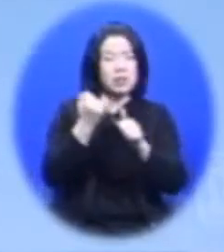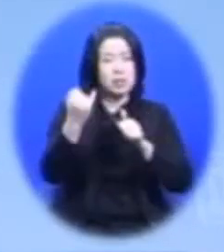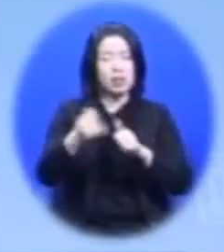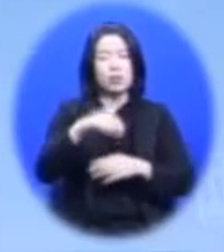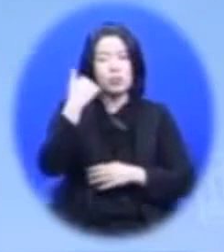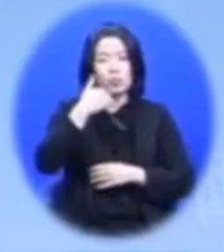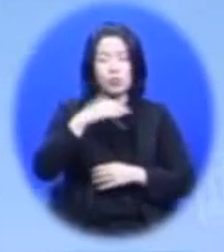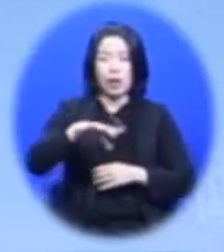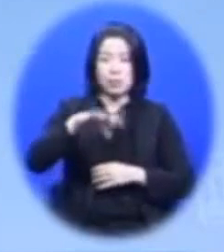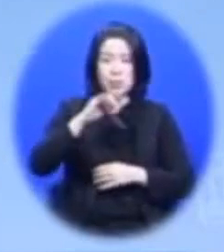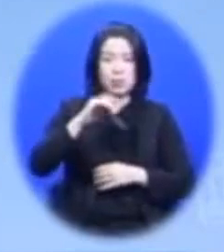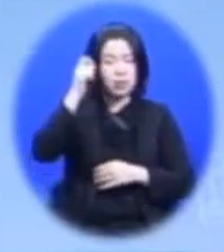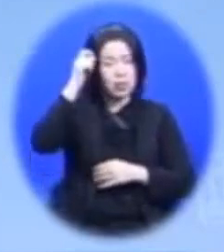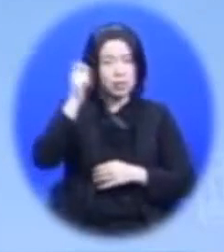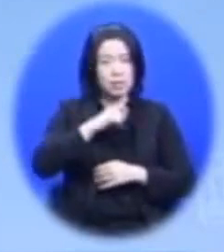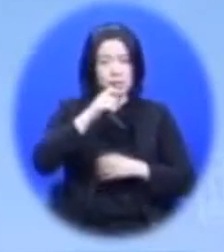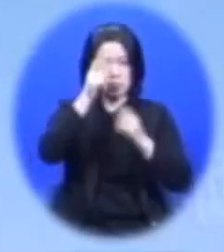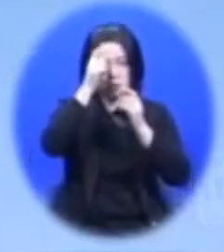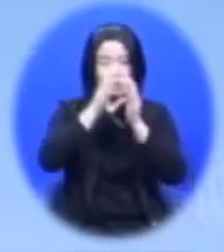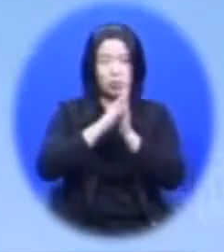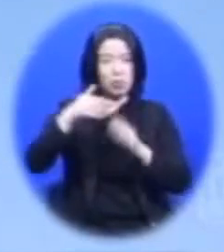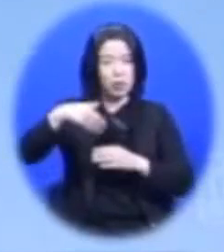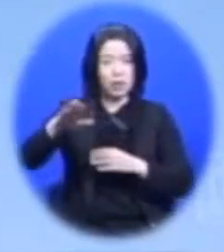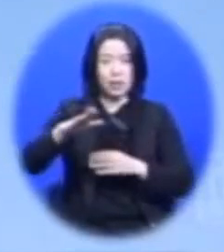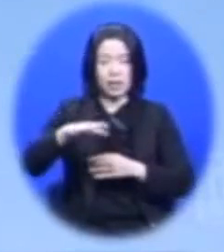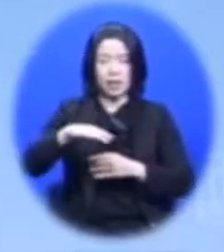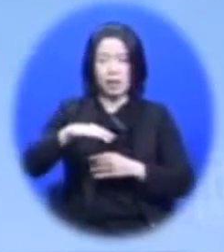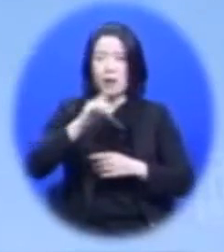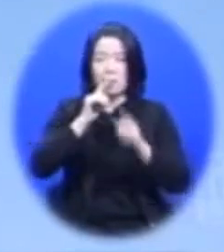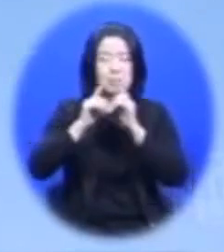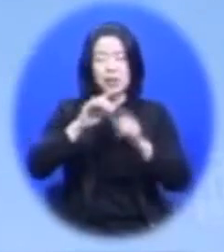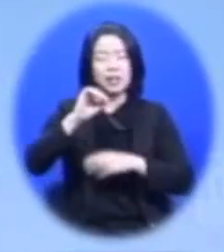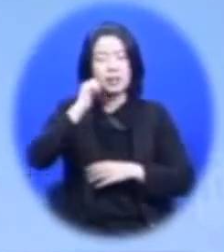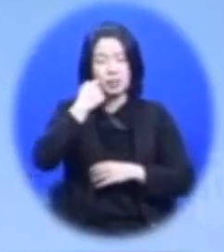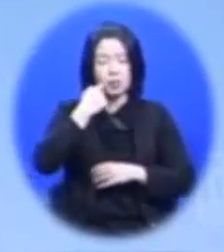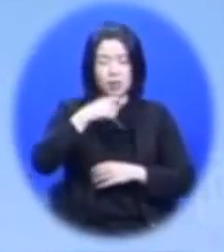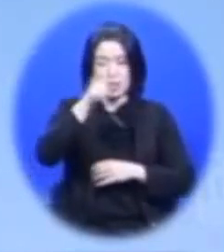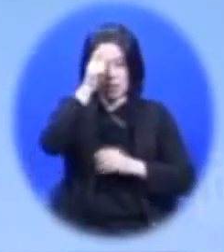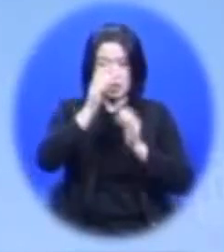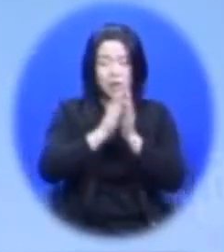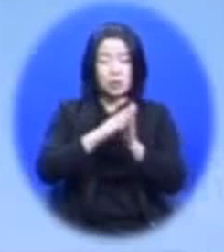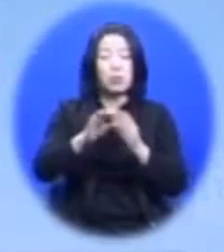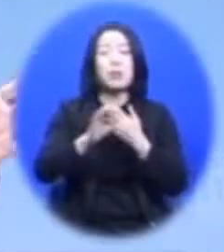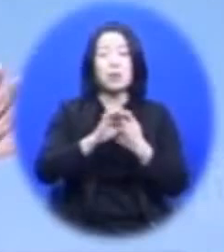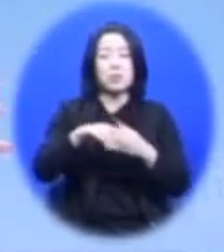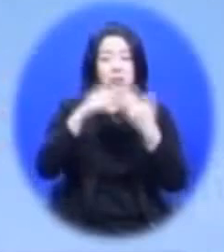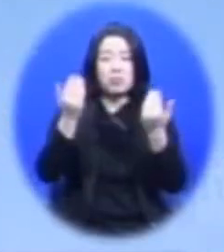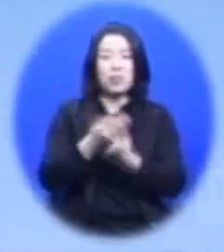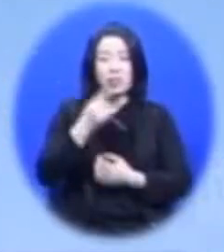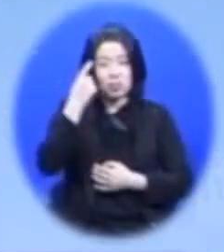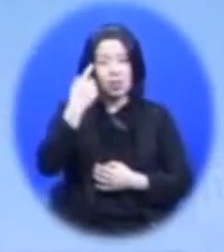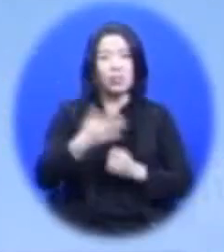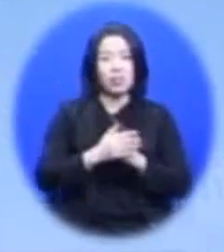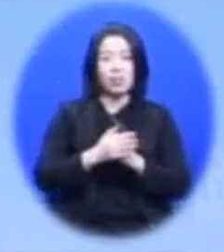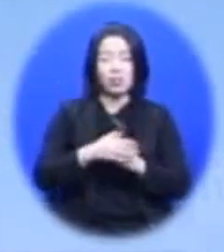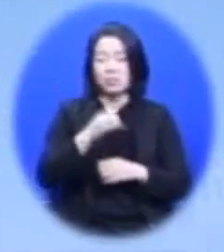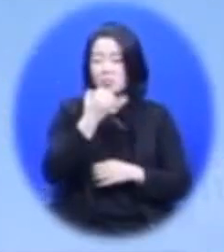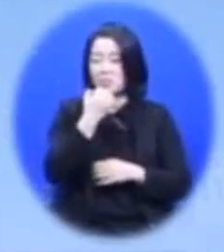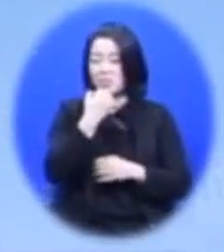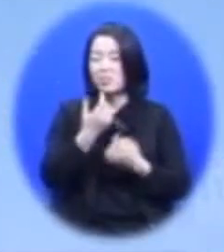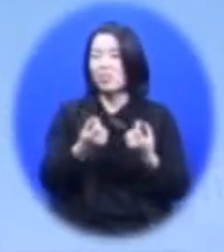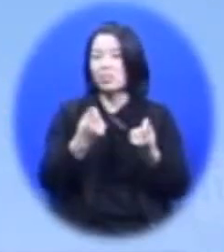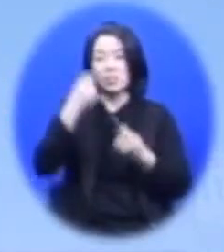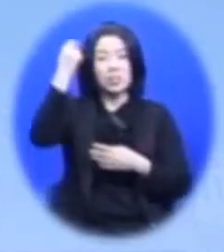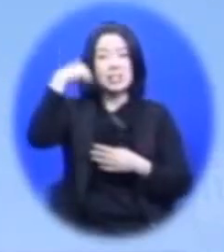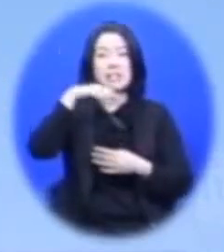새벽기도 가자고 하기가 참 조심스럽습니다. 기도만 하면 다냐? 꼭 그렇게 빈정거리는 듯한 느낌을 받기